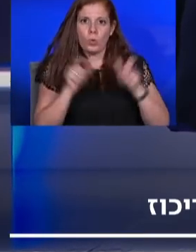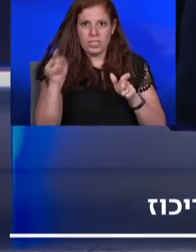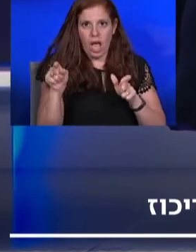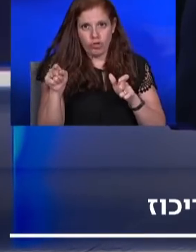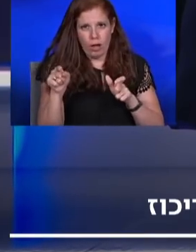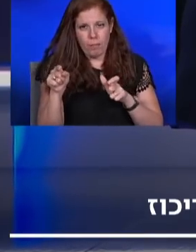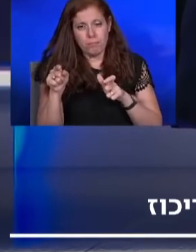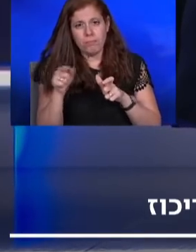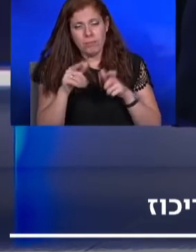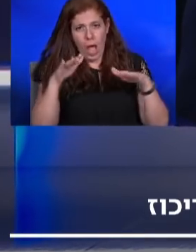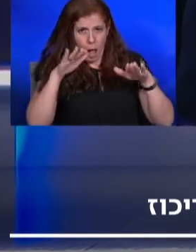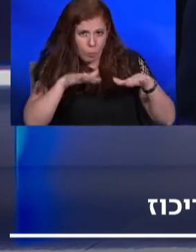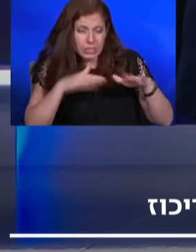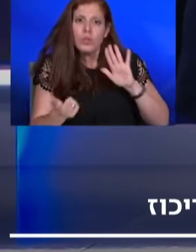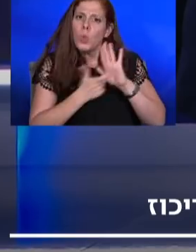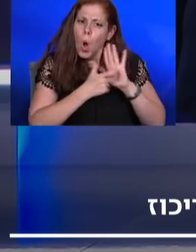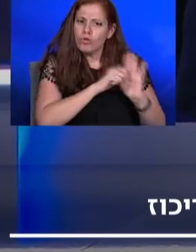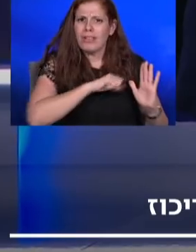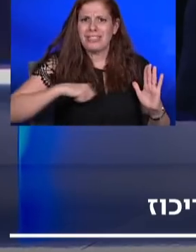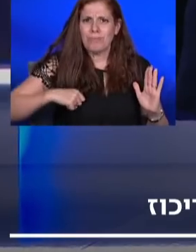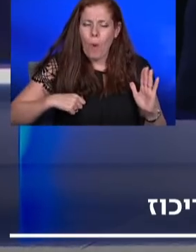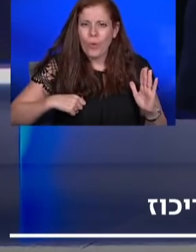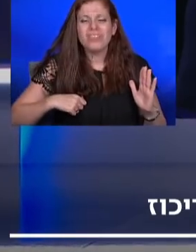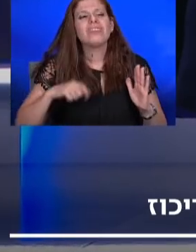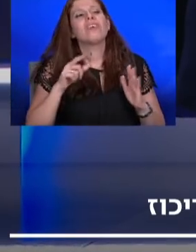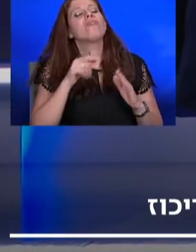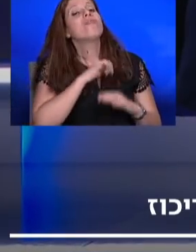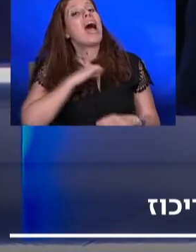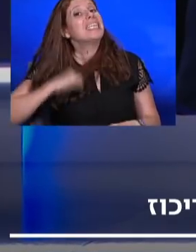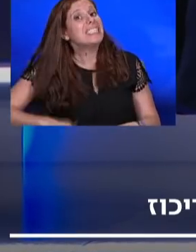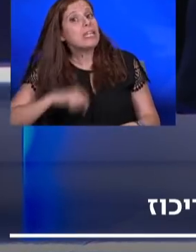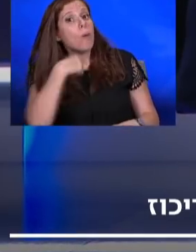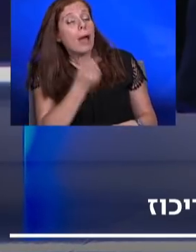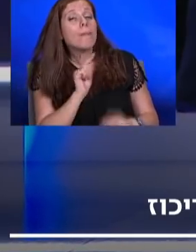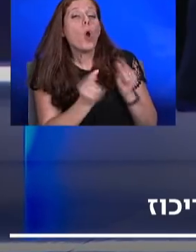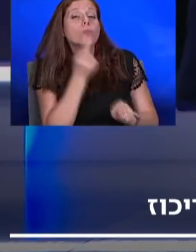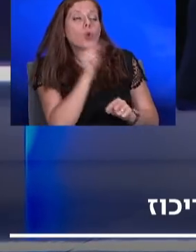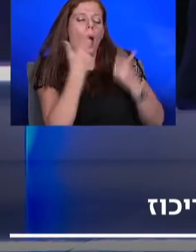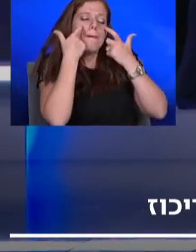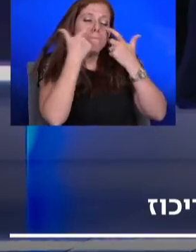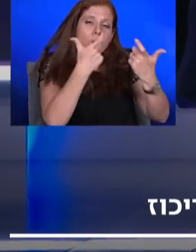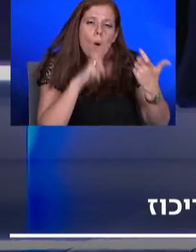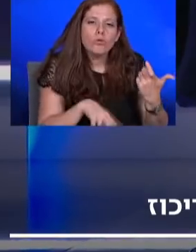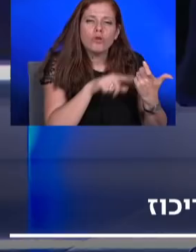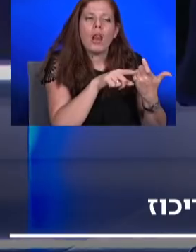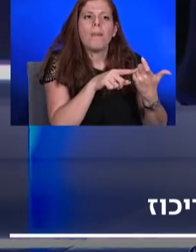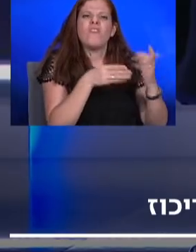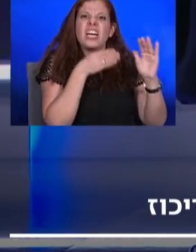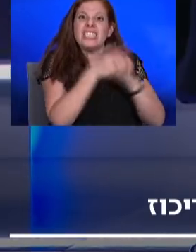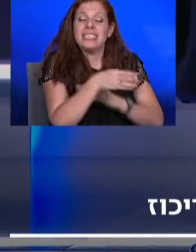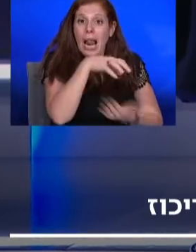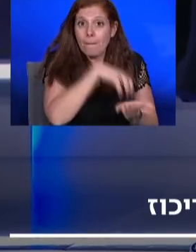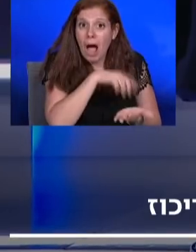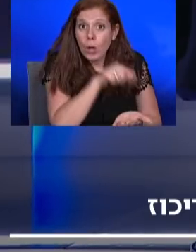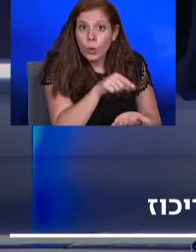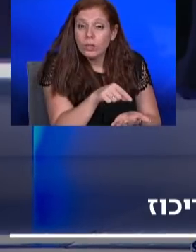פעילות טרור, והסינים כל הזמן אומרים, כל מה שקורה שם, הפיקוח האדוק שיש עליהם והכניסה למחנות האלה נובע בשל